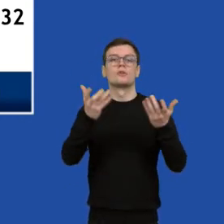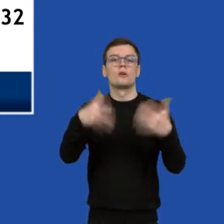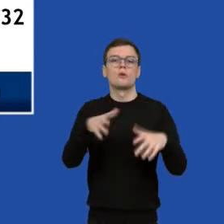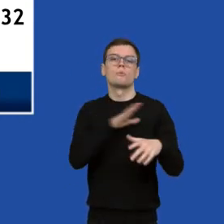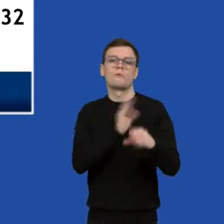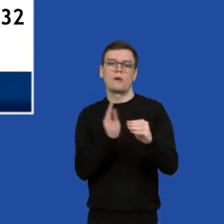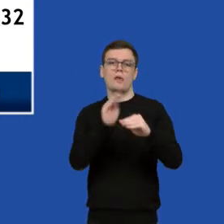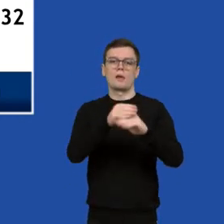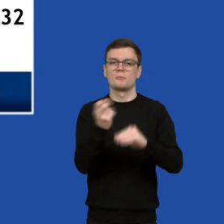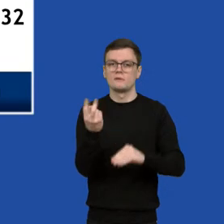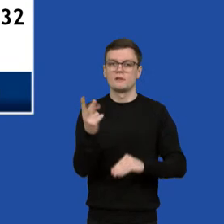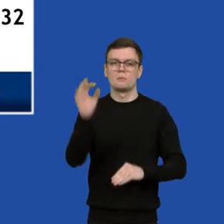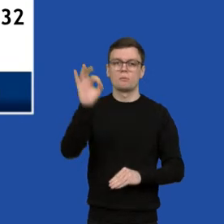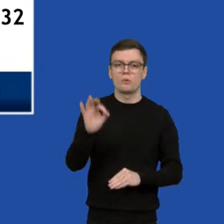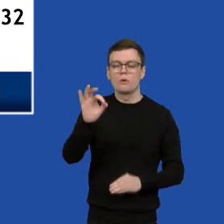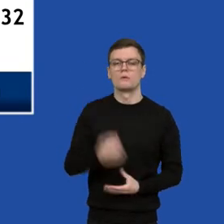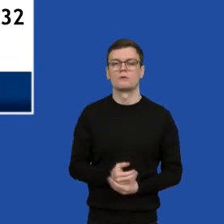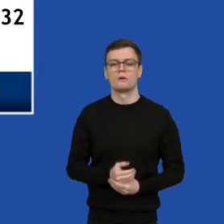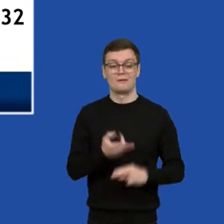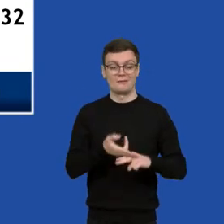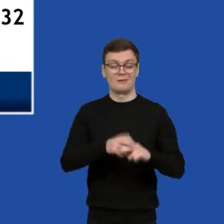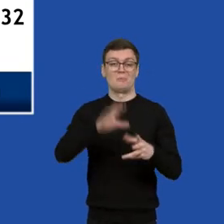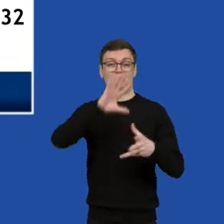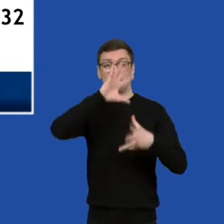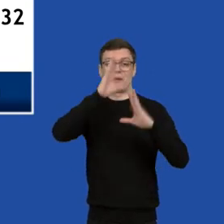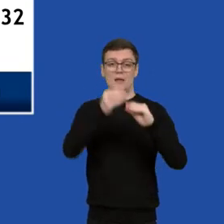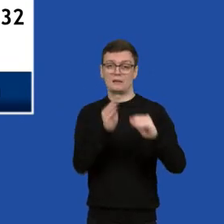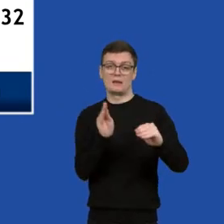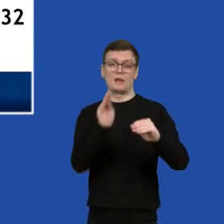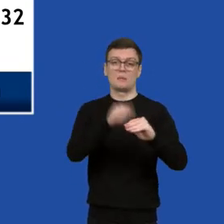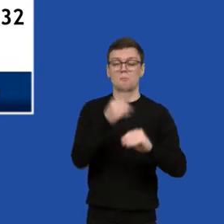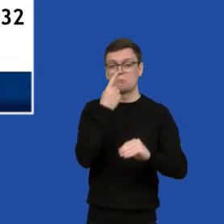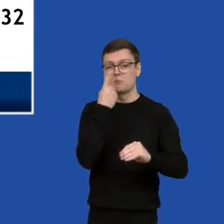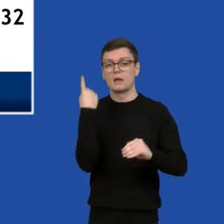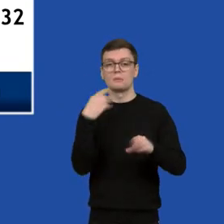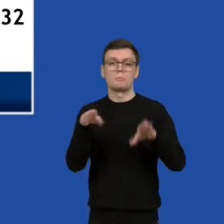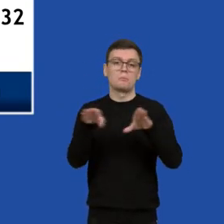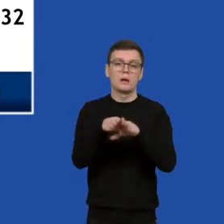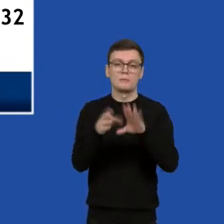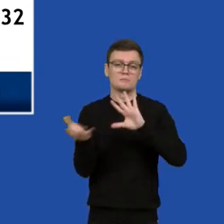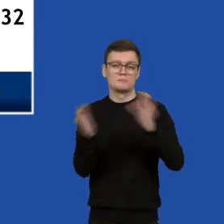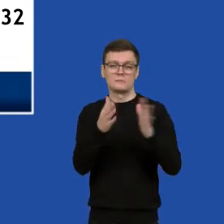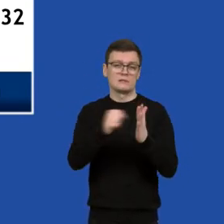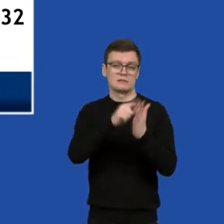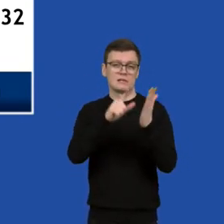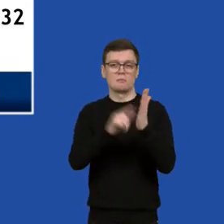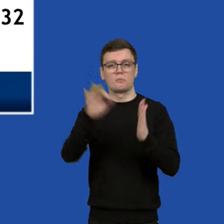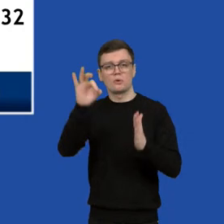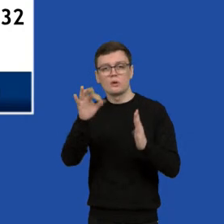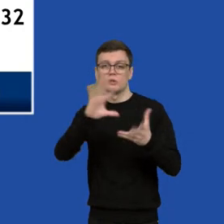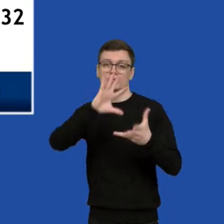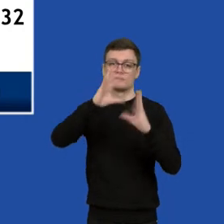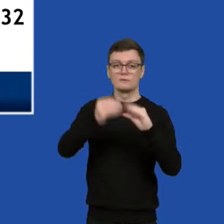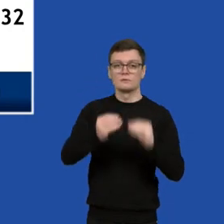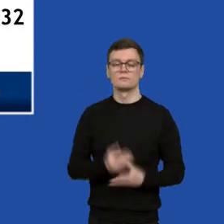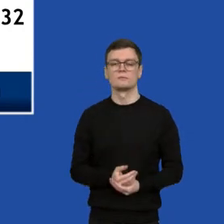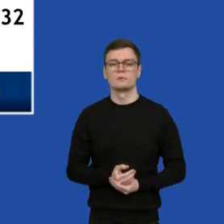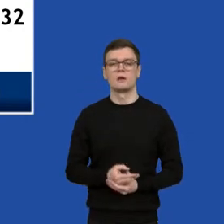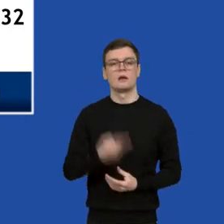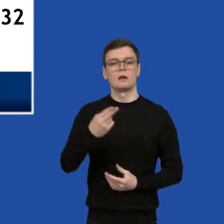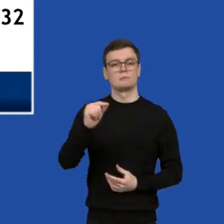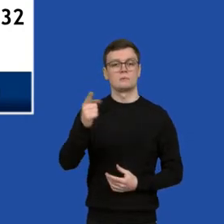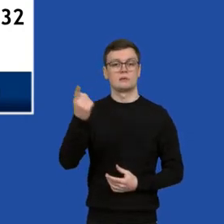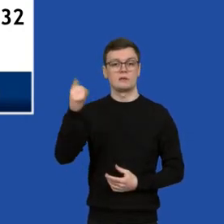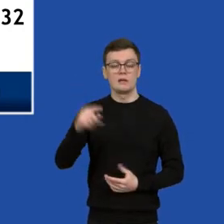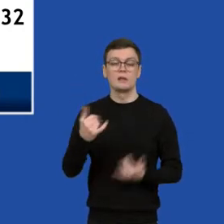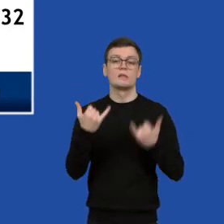apie 12%, todėl bendras augimas, lyginant su praėjusiais metais, būtų apie 17%. Nemokestinamas pajamų